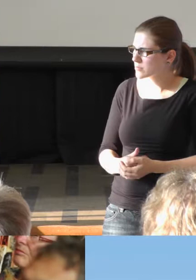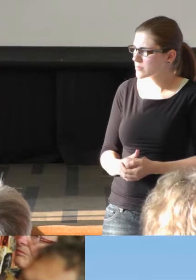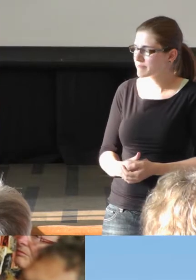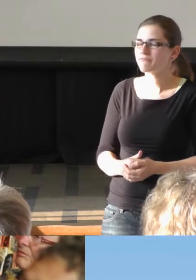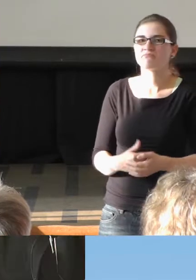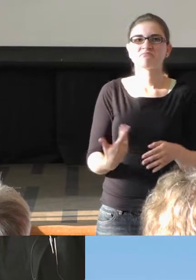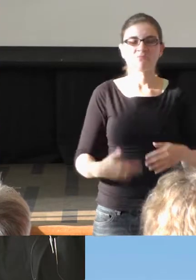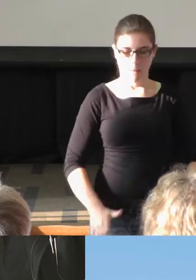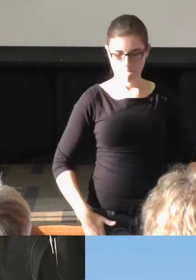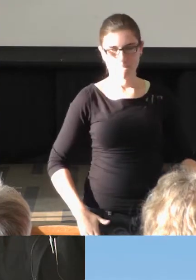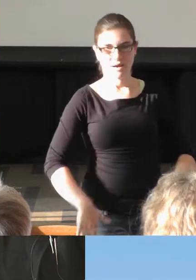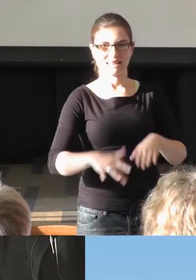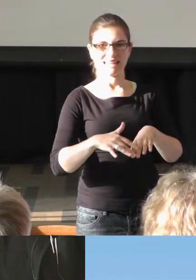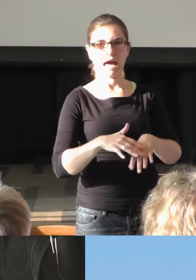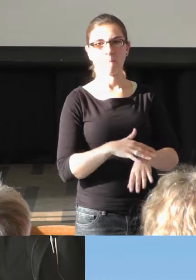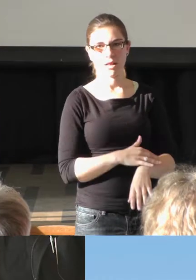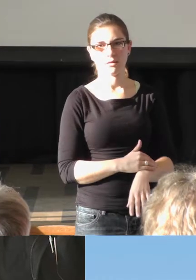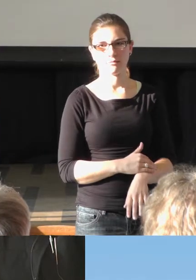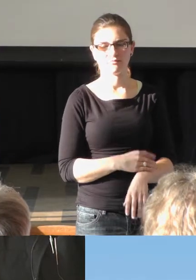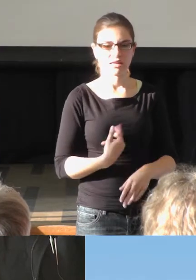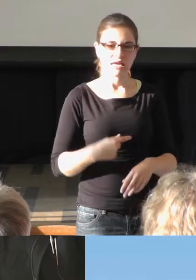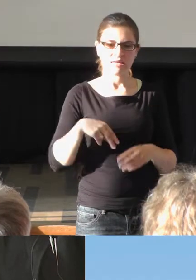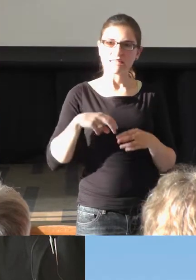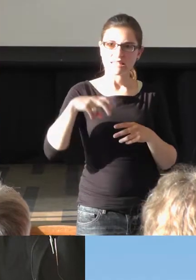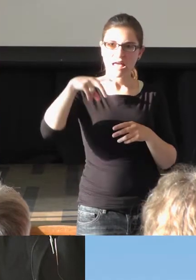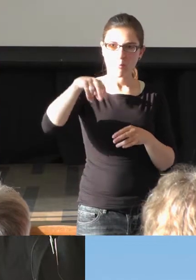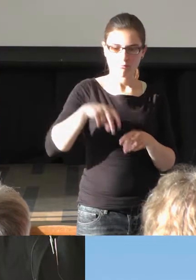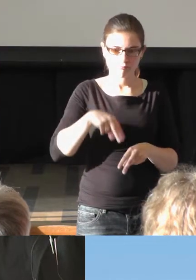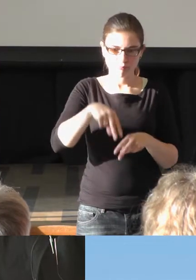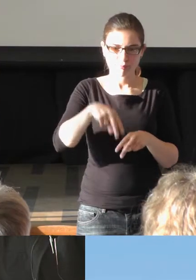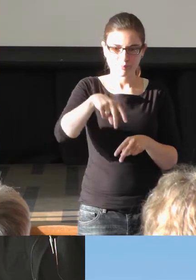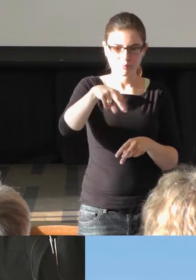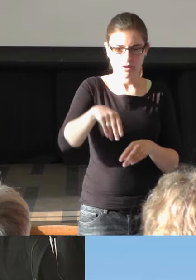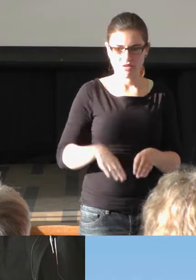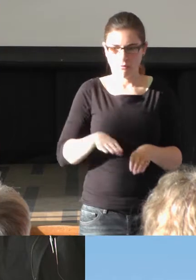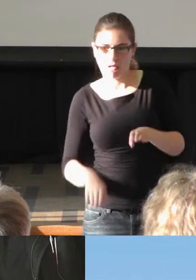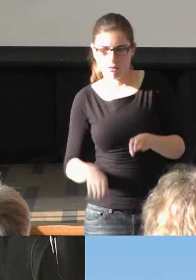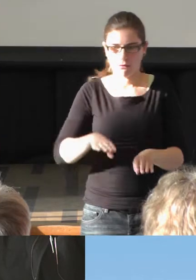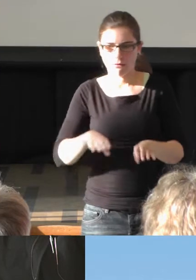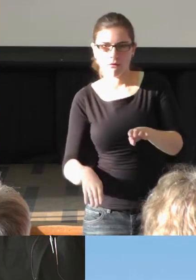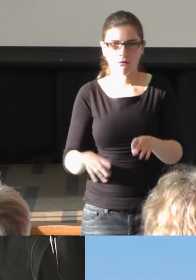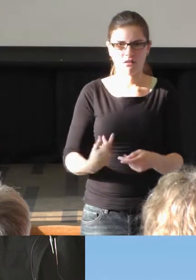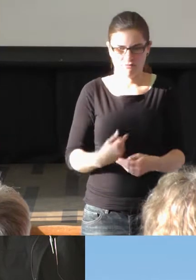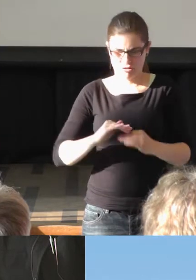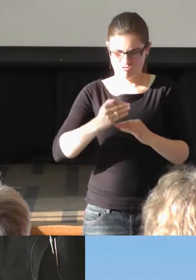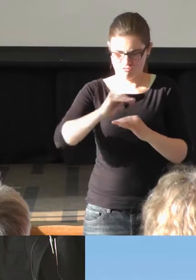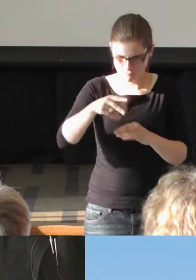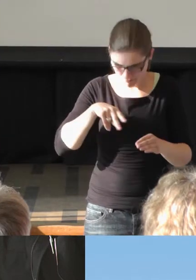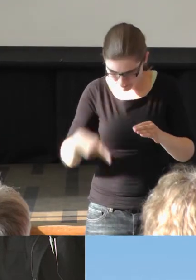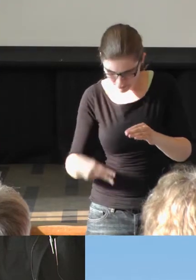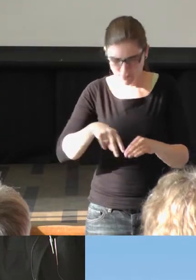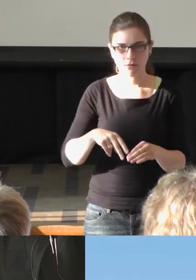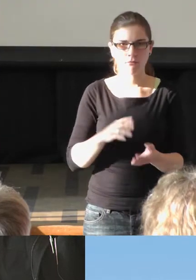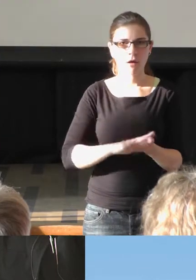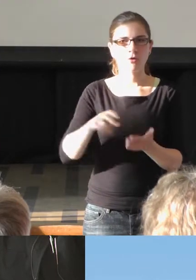Kribbeln in den Beinen. Ich habe, wenn ich Treppen gestiegen bin, daneben getreten, ohne es zu merken. Beim Spazierengehen bin ich umgefallen,